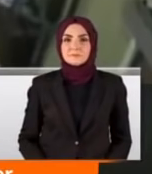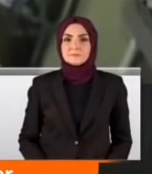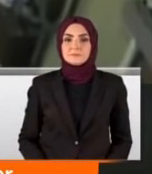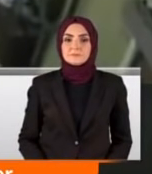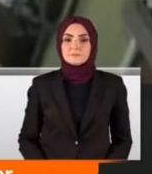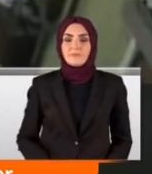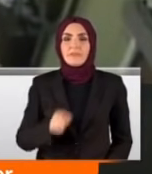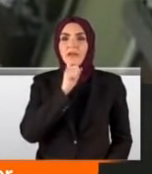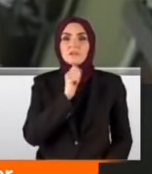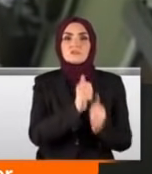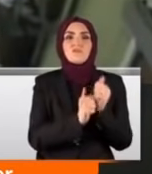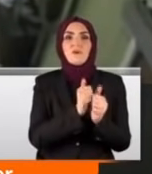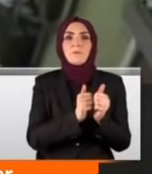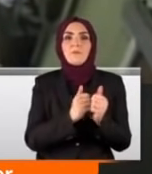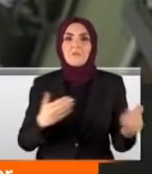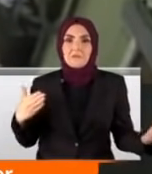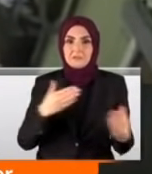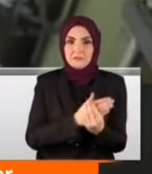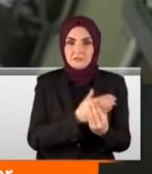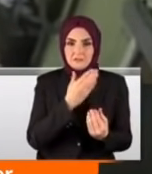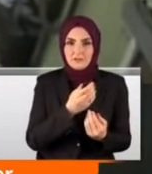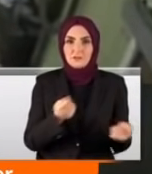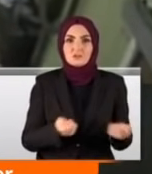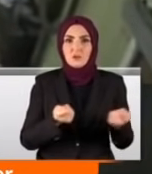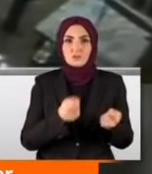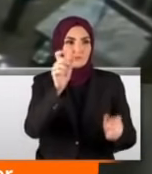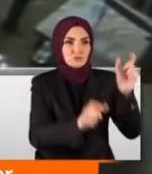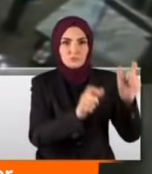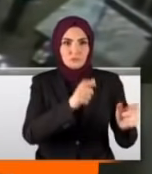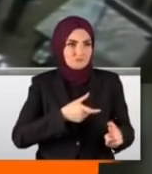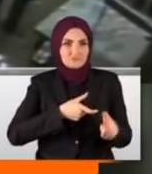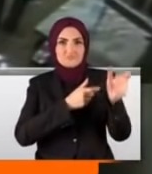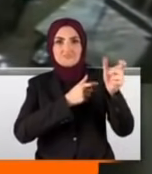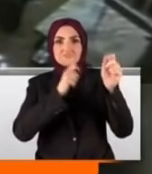Yanlış fabrikayı bastılar, çalışanlara silah doğrultup kabusu yaşattılar.